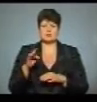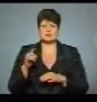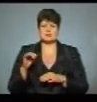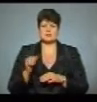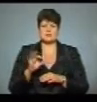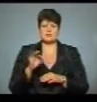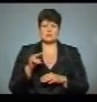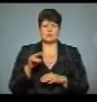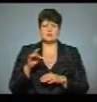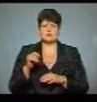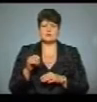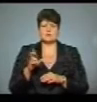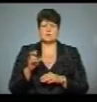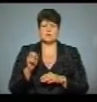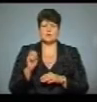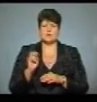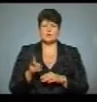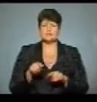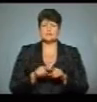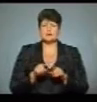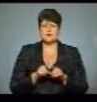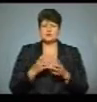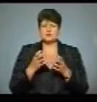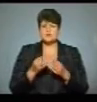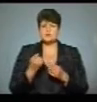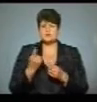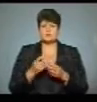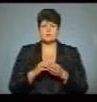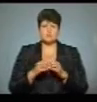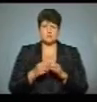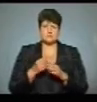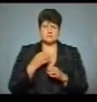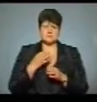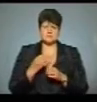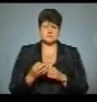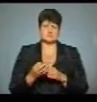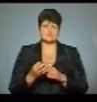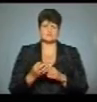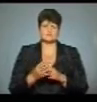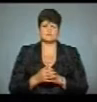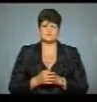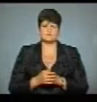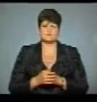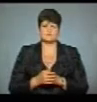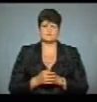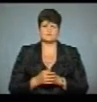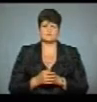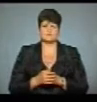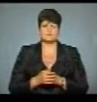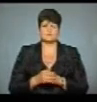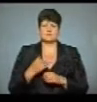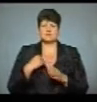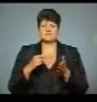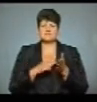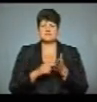«Опозиційного блоку». Окрім цього, Олексій Кошель назвав ще одні проблеми позачергових парламентських виборів. Ми